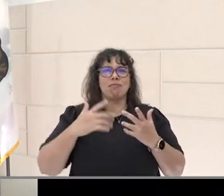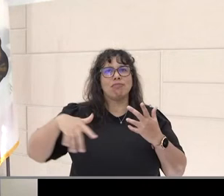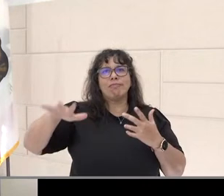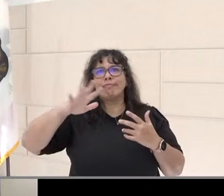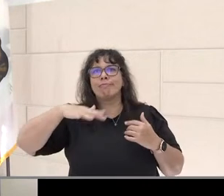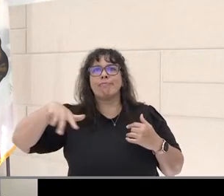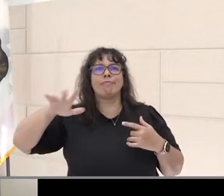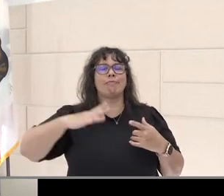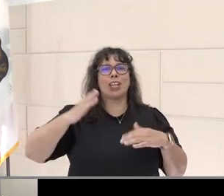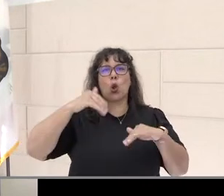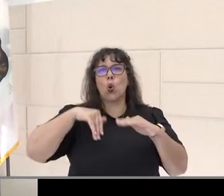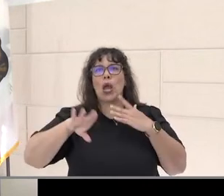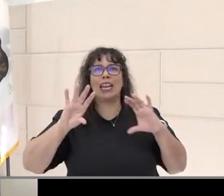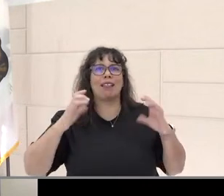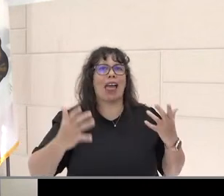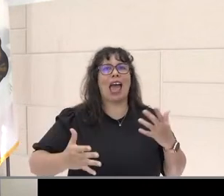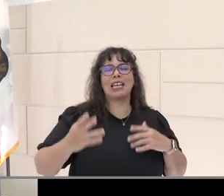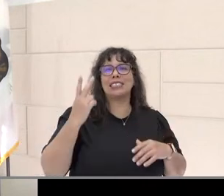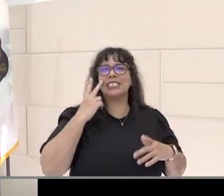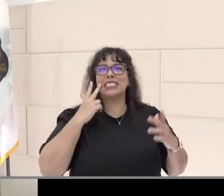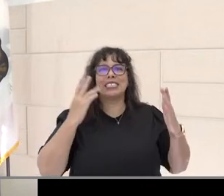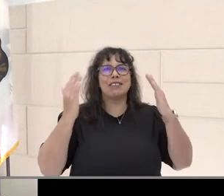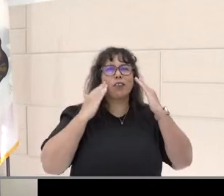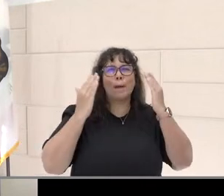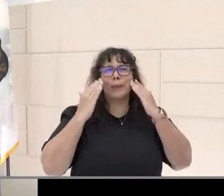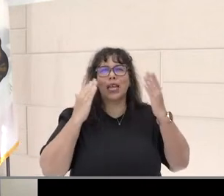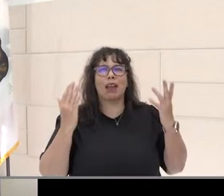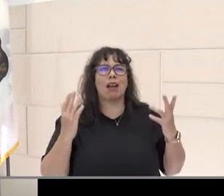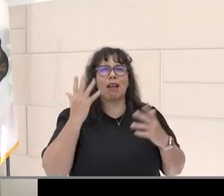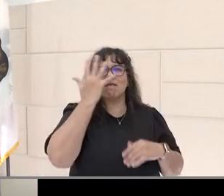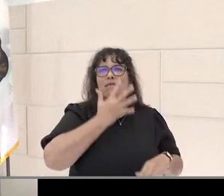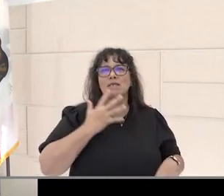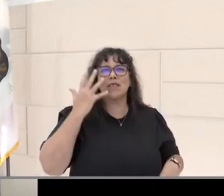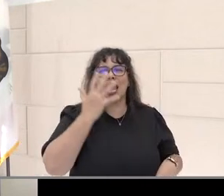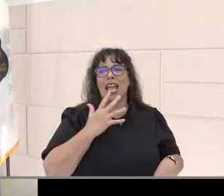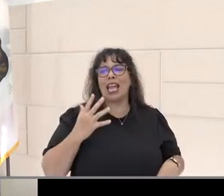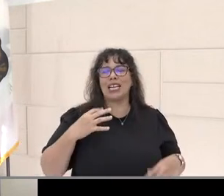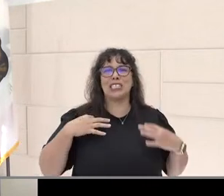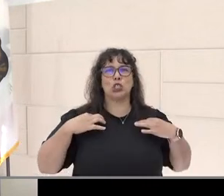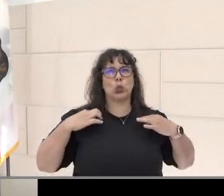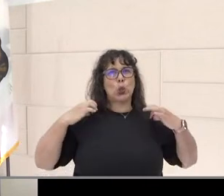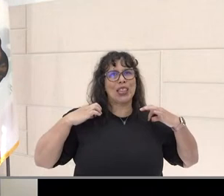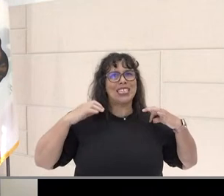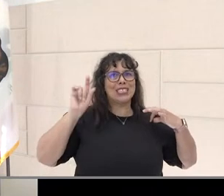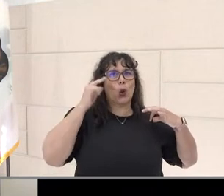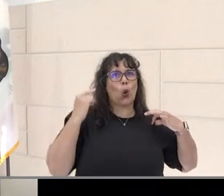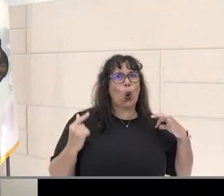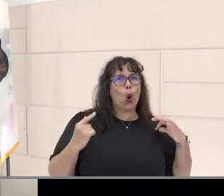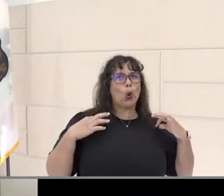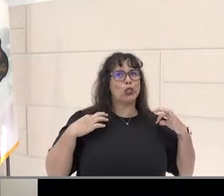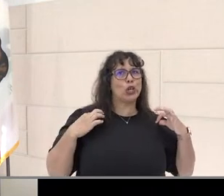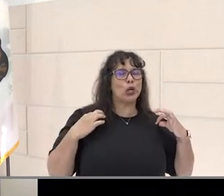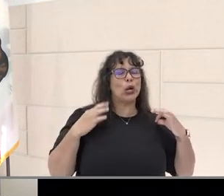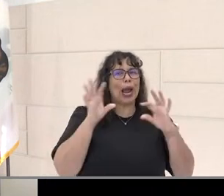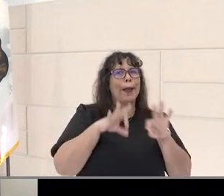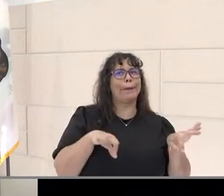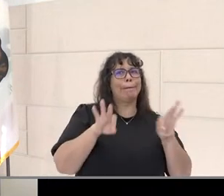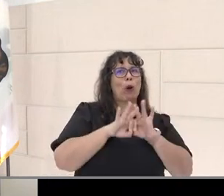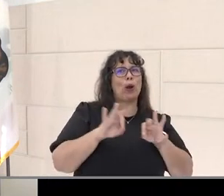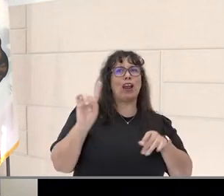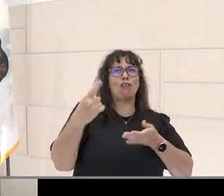ងដើម្បីឲ្យសិស្សថ្នាក់ទី10ថ្នាក់ទី9នឹងយល់ថាតើពួកគេជាអ្នកណាដែលអាច